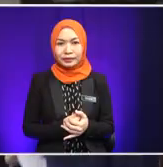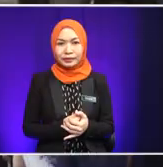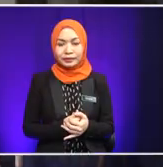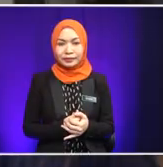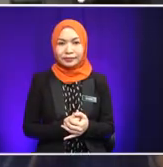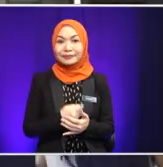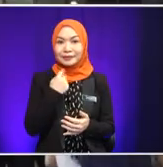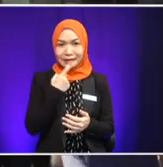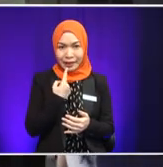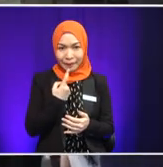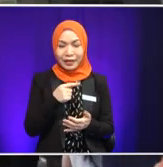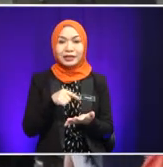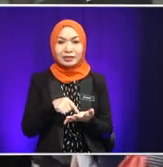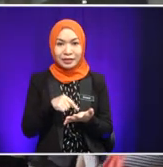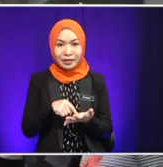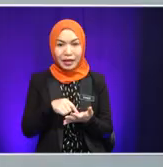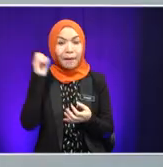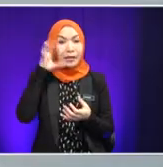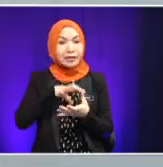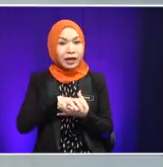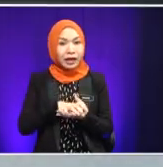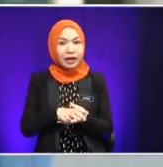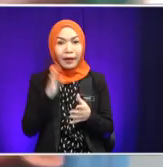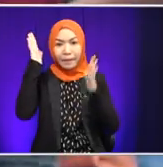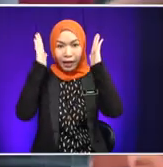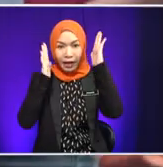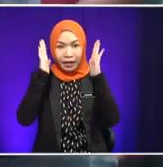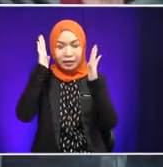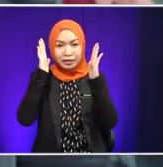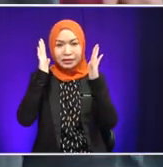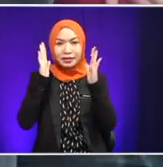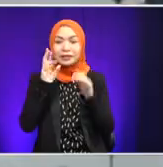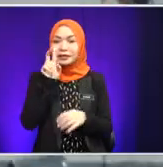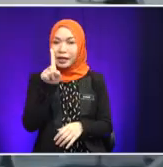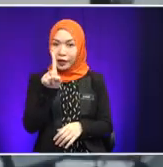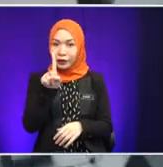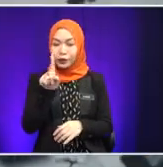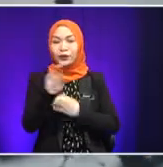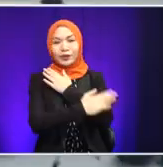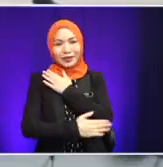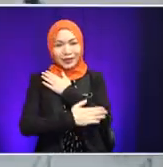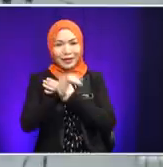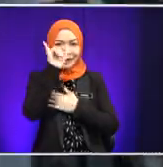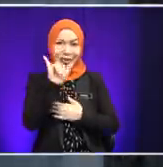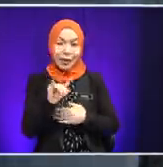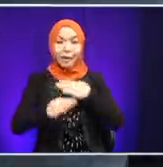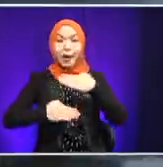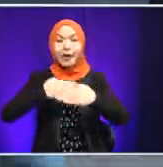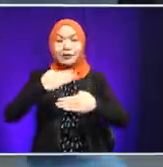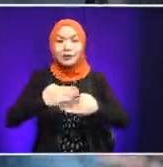Siapa di sini percaya bahwa Malaysia merupakan negara yang maju dan harmonis